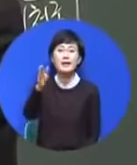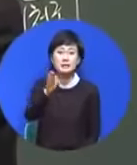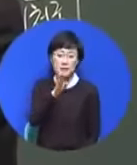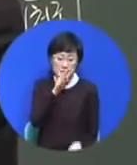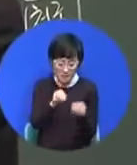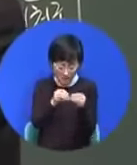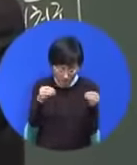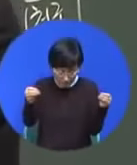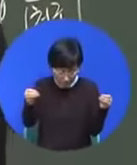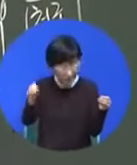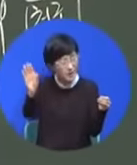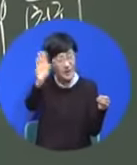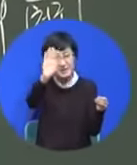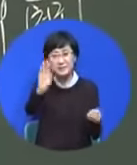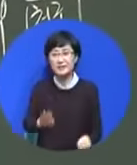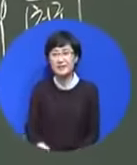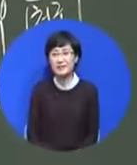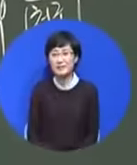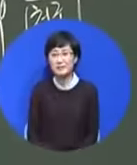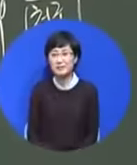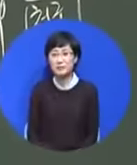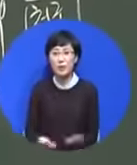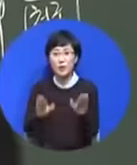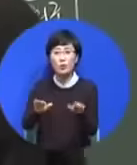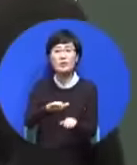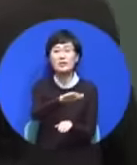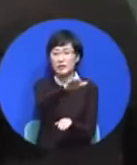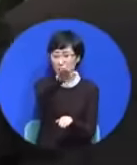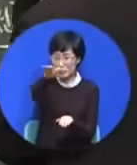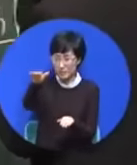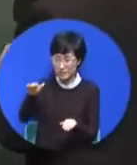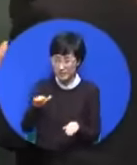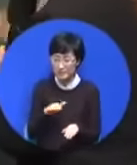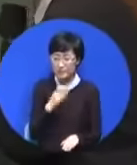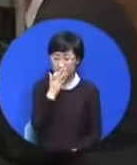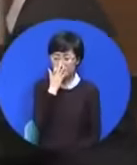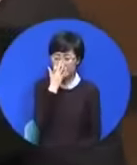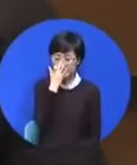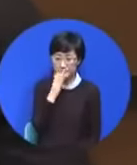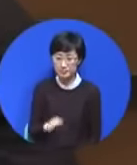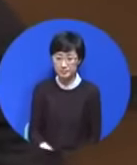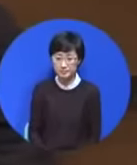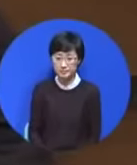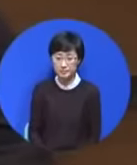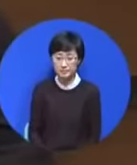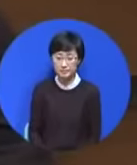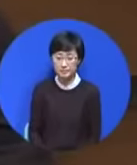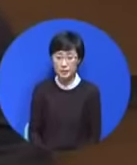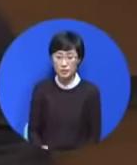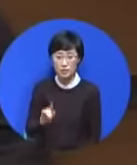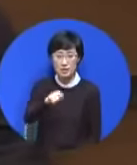아닙니다 오늘 여러분들이이 축복을